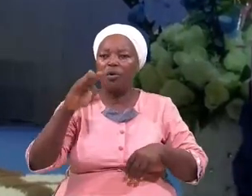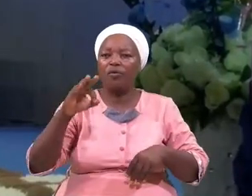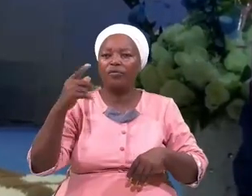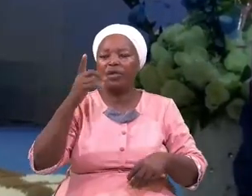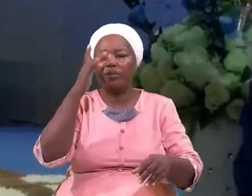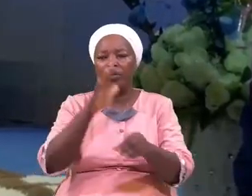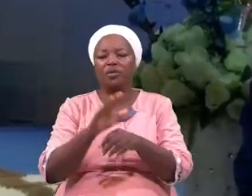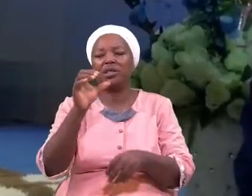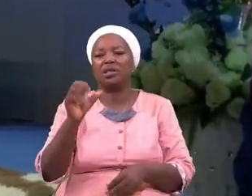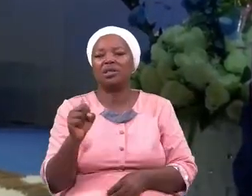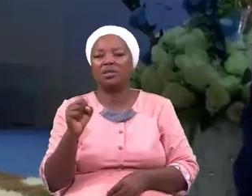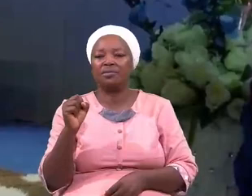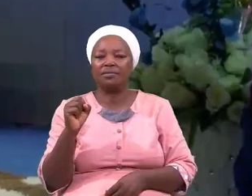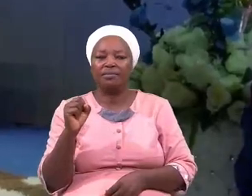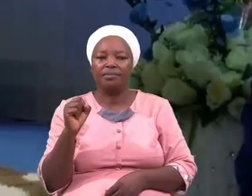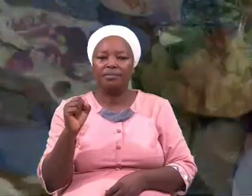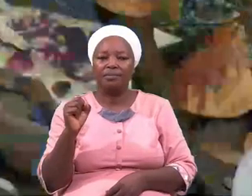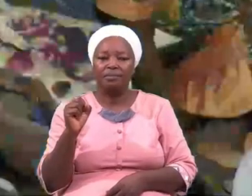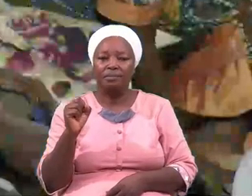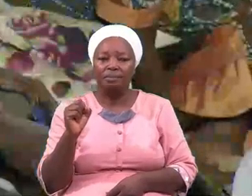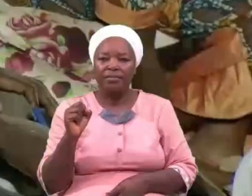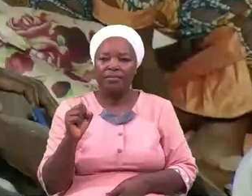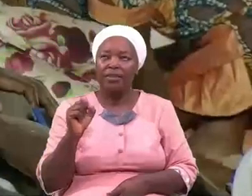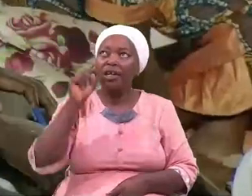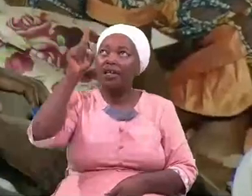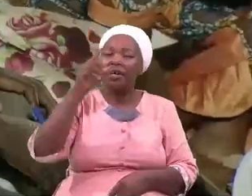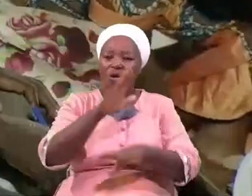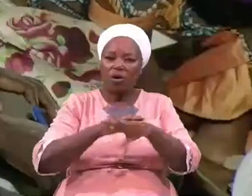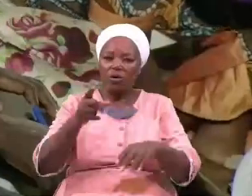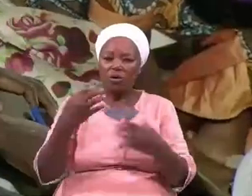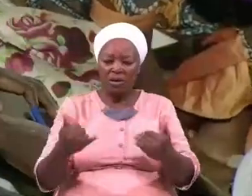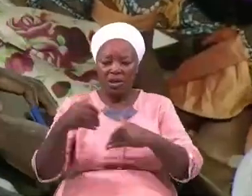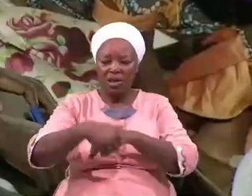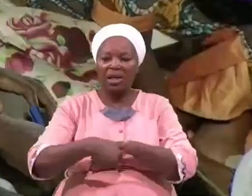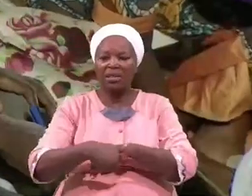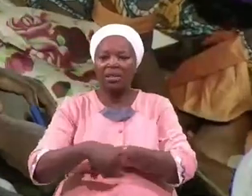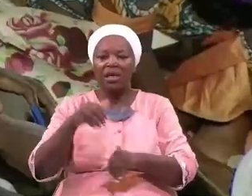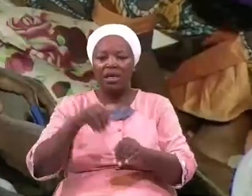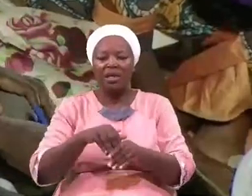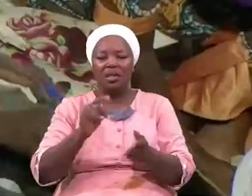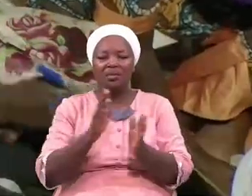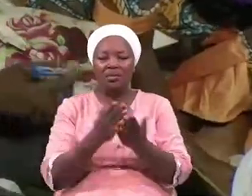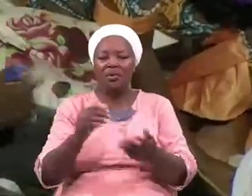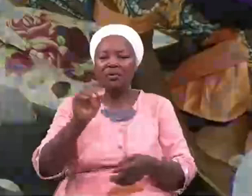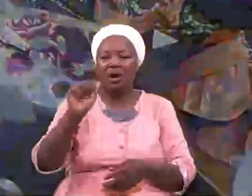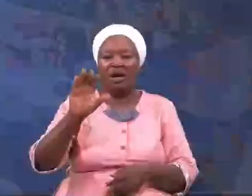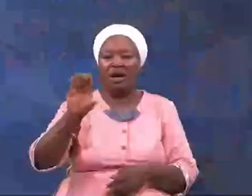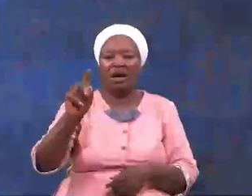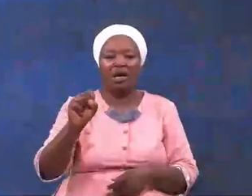C'est l'acceptation des promesses. Il vous appelle ce soir en acte